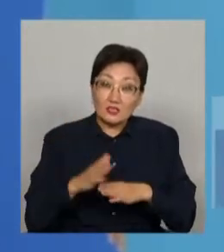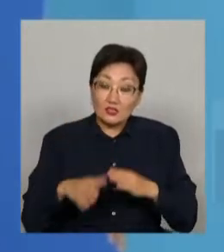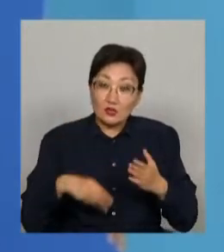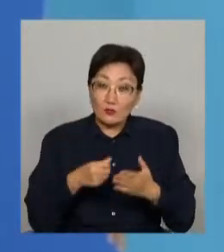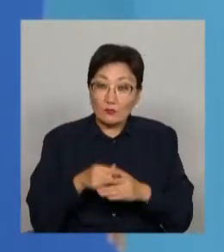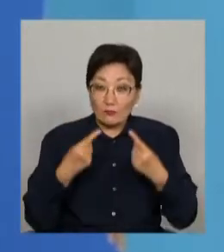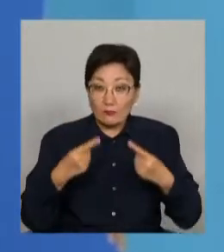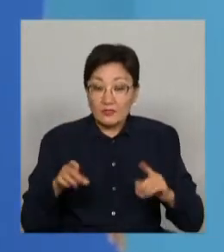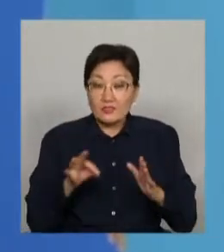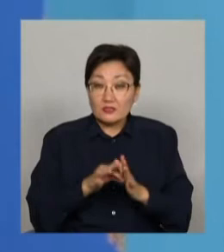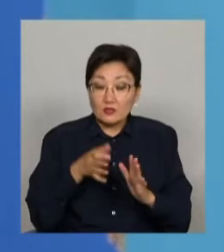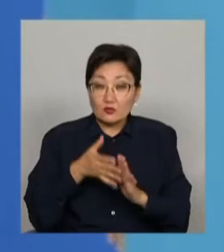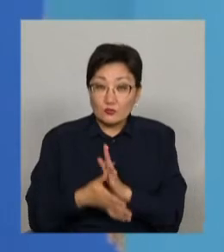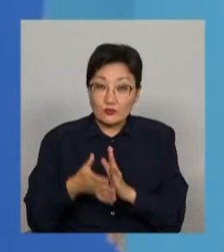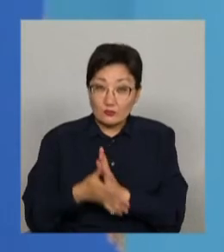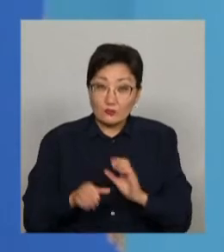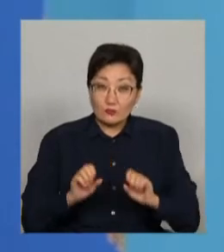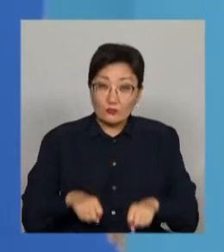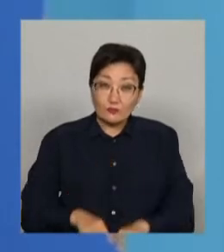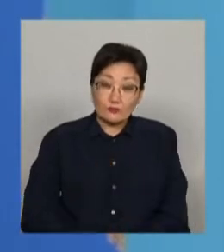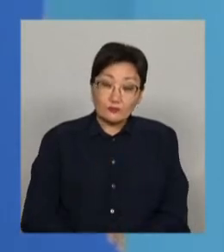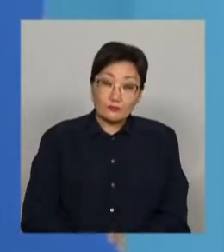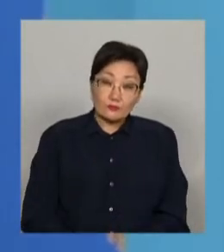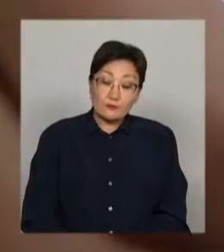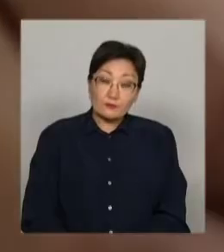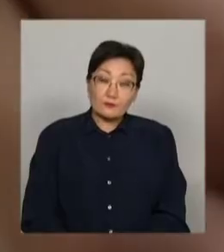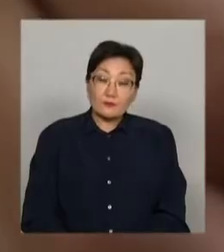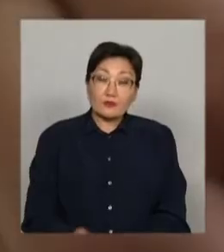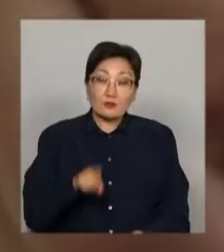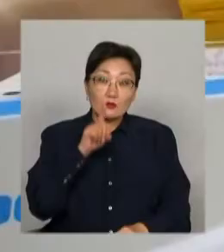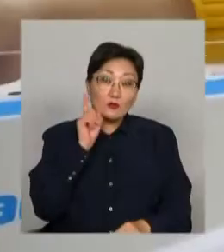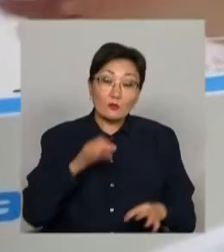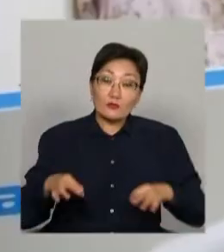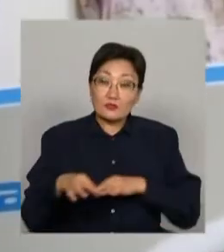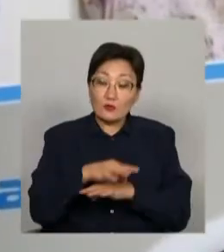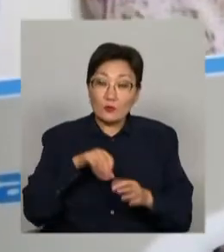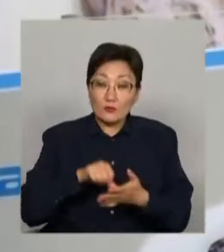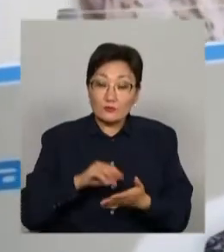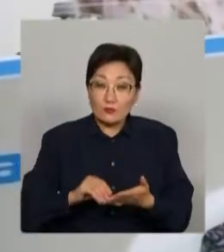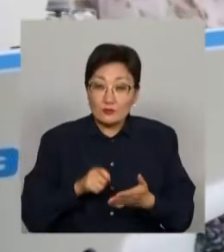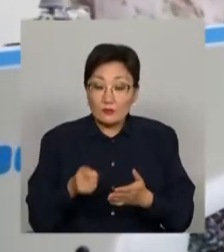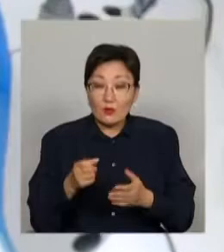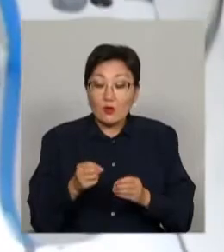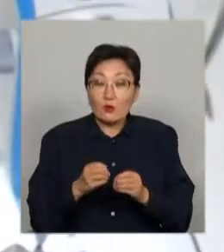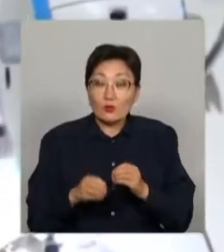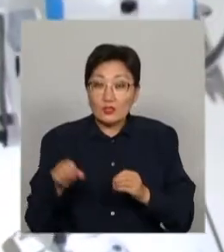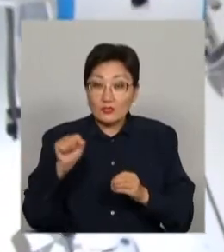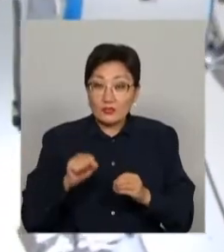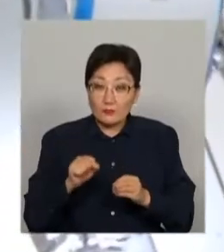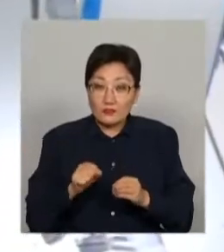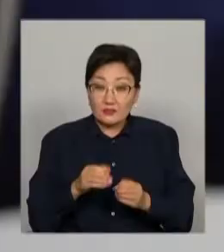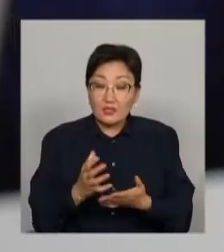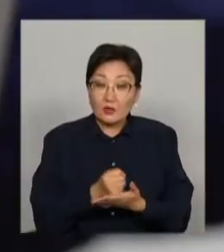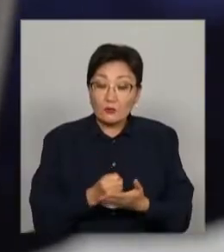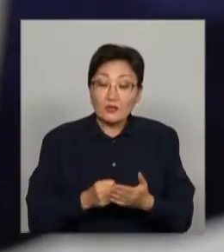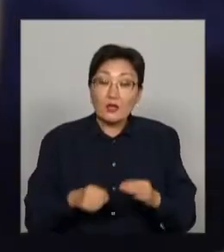басқа шараларға жұмсауы мүмкін. Жас проект жобасына қатысуға өтінімдер 10 тамызға дейін жүргізілмек.